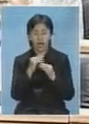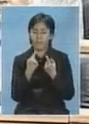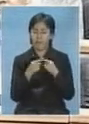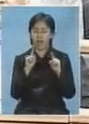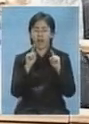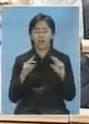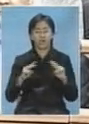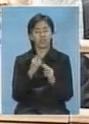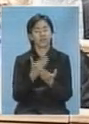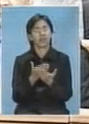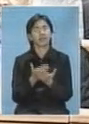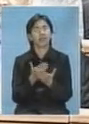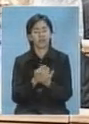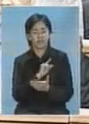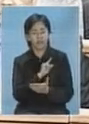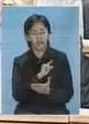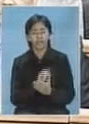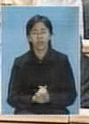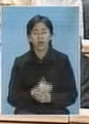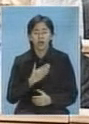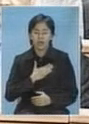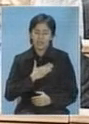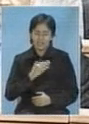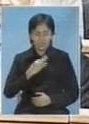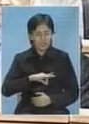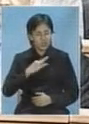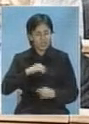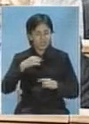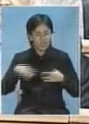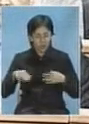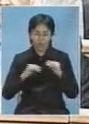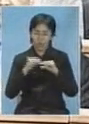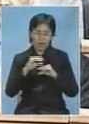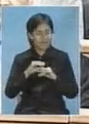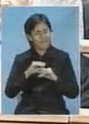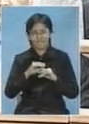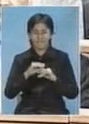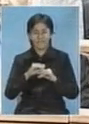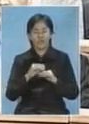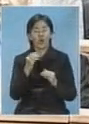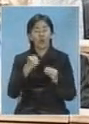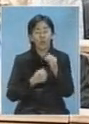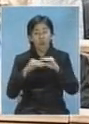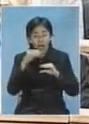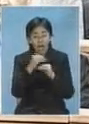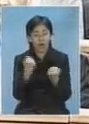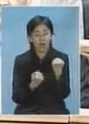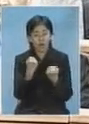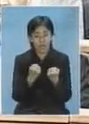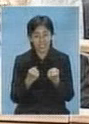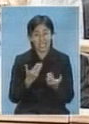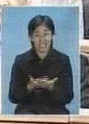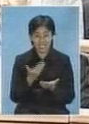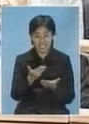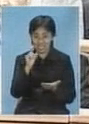ที่อยู่ในกระทรวงการคลังแล้วผมไม่เห็นด้วยอย่างยิ่งครับที่ยังคงอยู่โครงการรถยนต์คันแรกรถยน